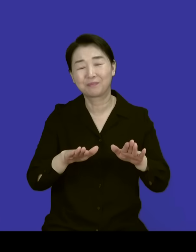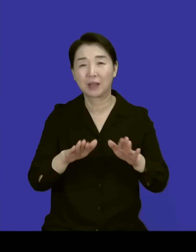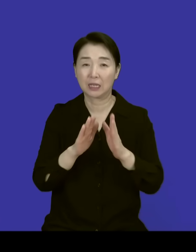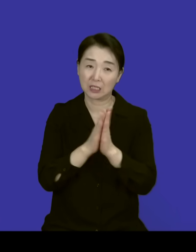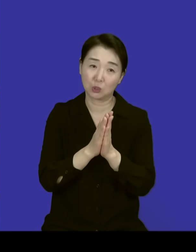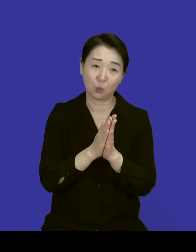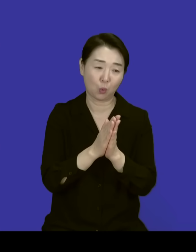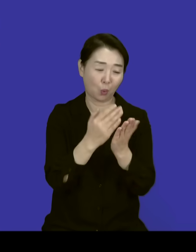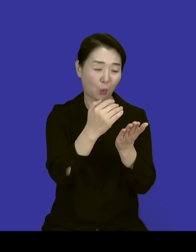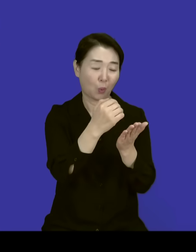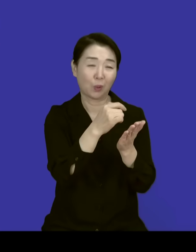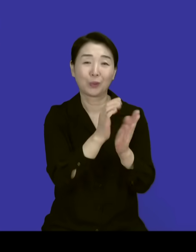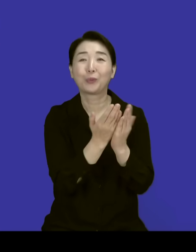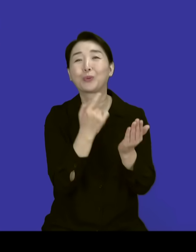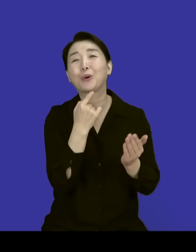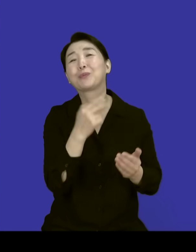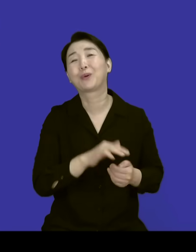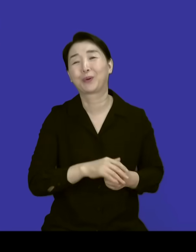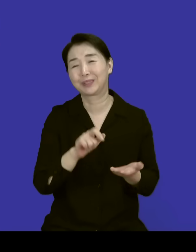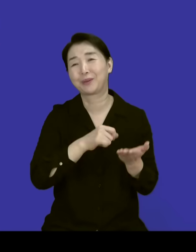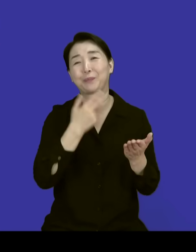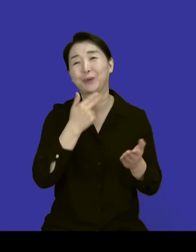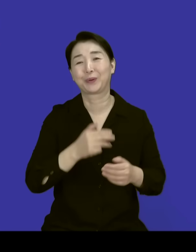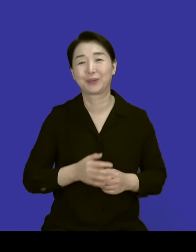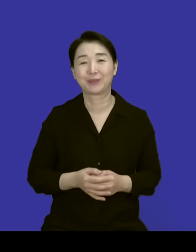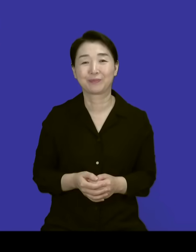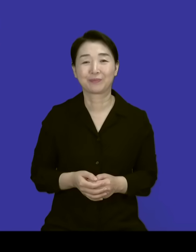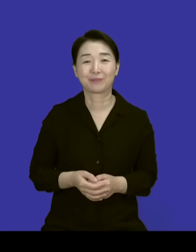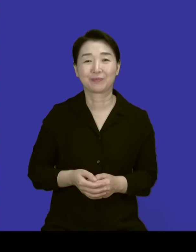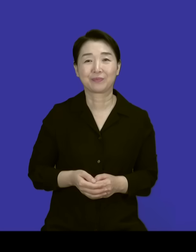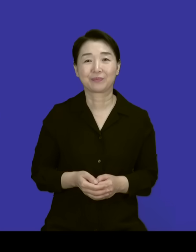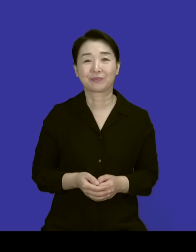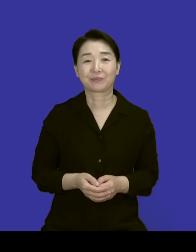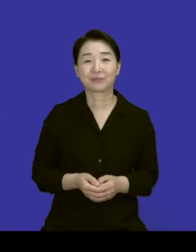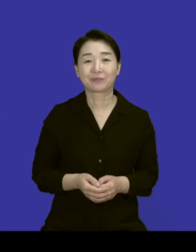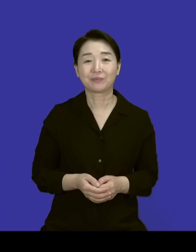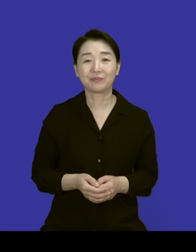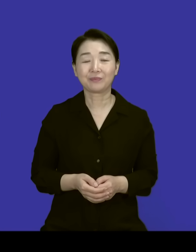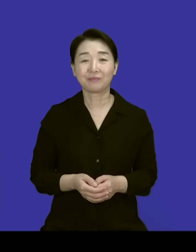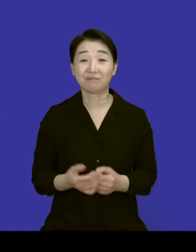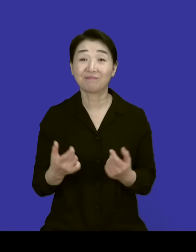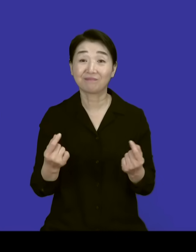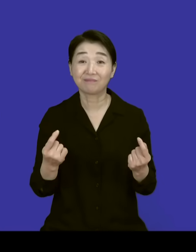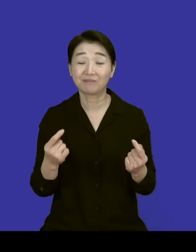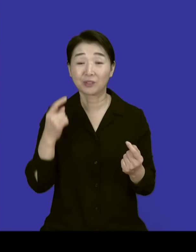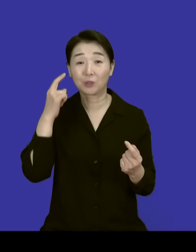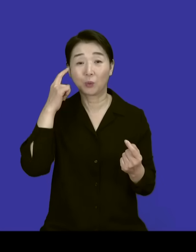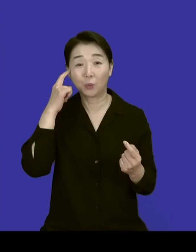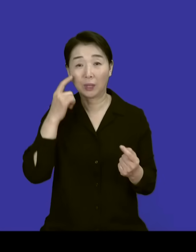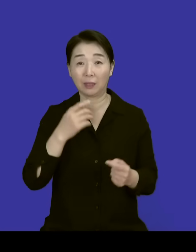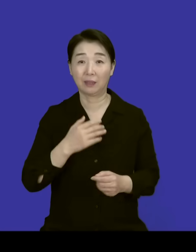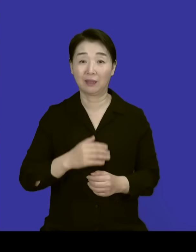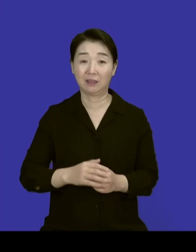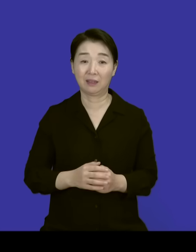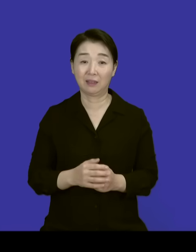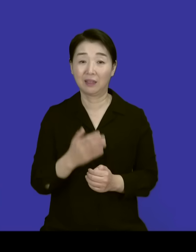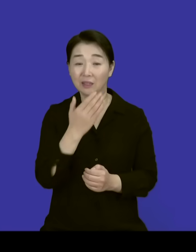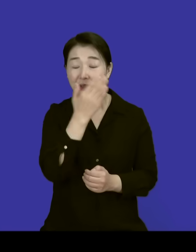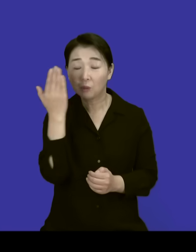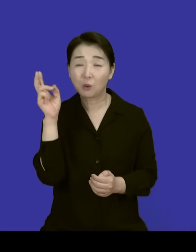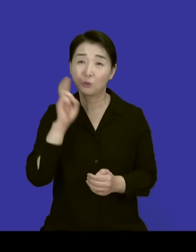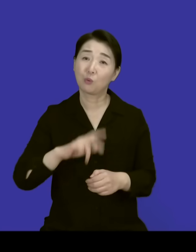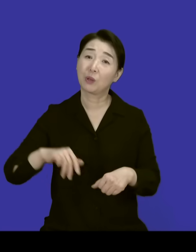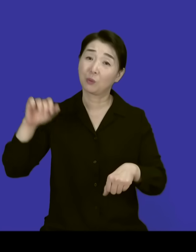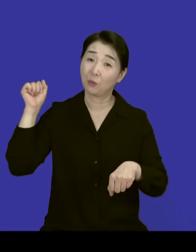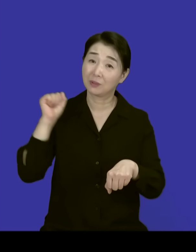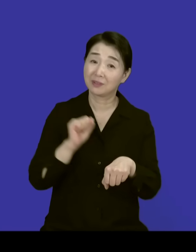기도 없었을 노트가 거야, 없었을 아마. 거 아니에요. 네, 이거 없었을 것 같아요. 없었을 제가. 거 아니에요. 네, 예. 기고만고하고 진짜 그렇죠. 왜냐면 어린 나이였으니까 그때 그렇죠, 또 그렇죠. 노래도 잘